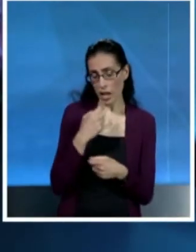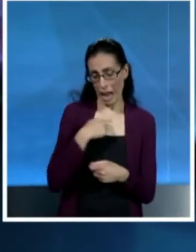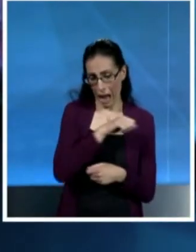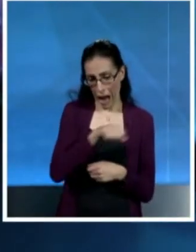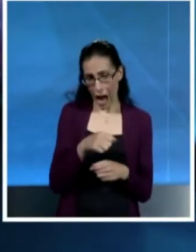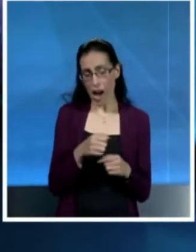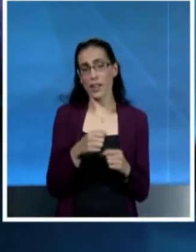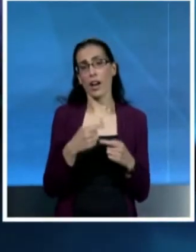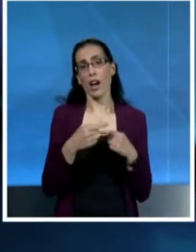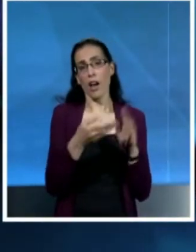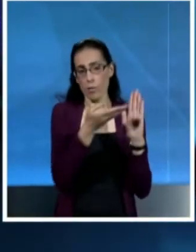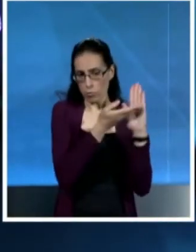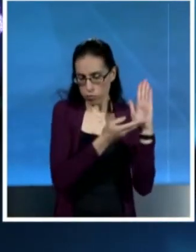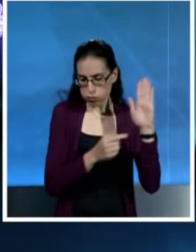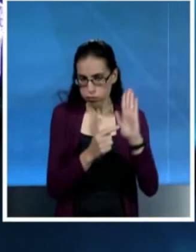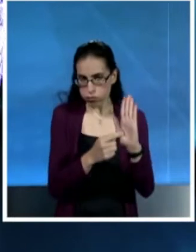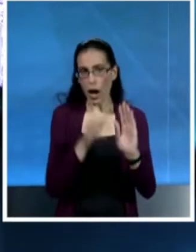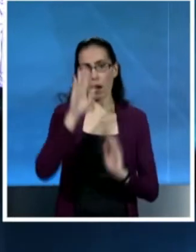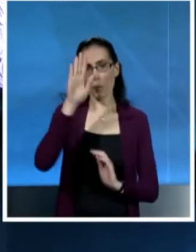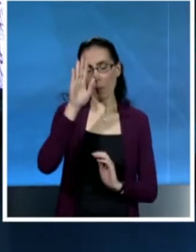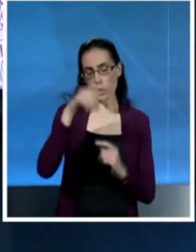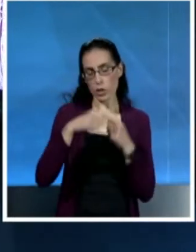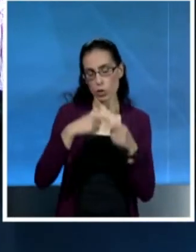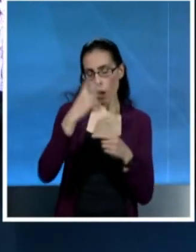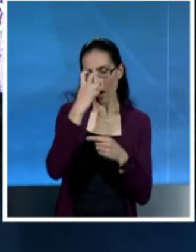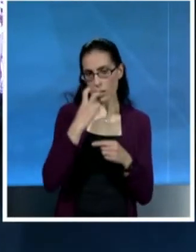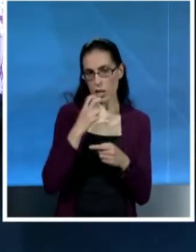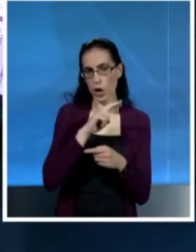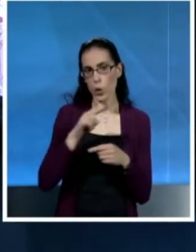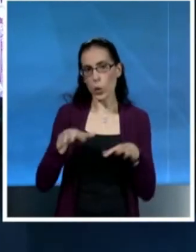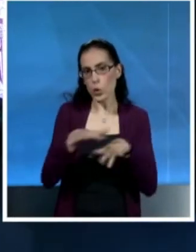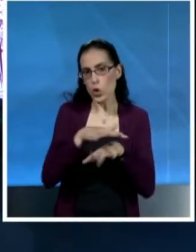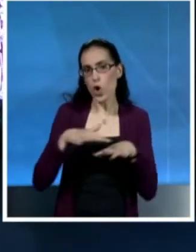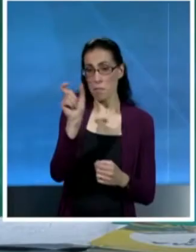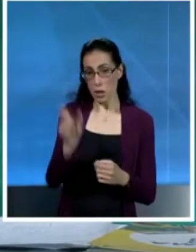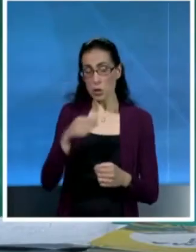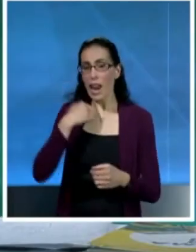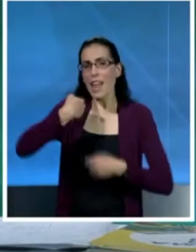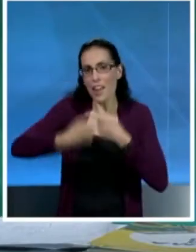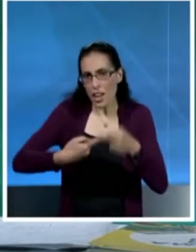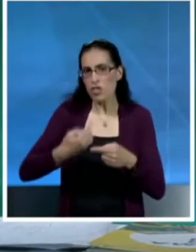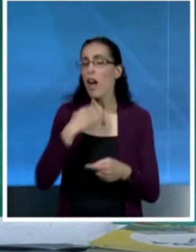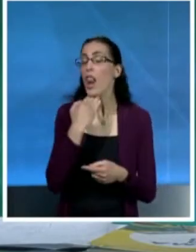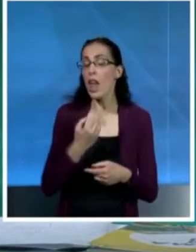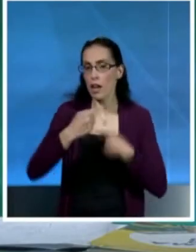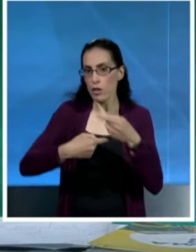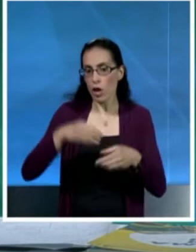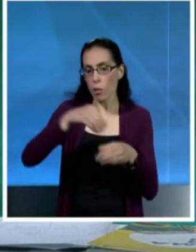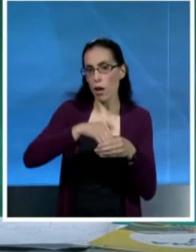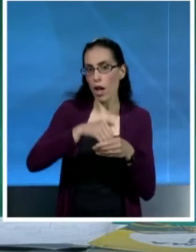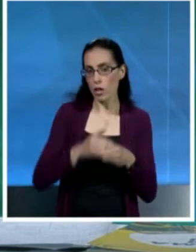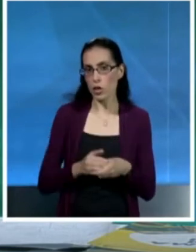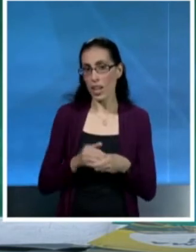Inklus lil-parti t-nazjonalista il-usnint għal juħrox program elektorali għal-kull lokalita. Il-parti t-laburista n-du mija